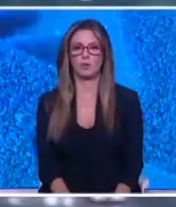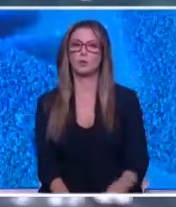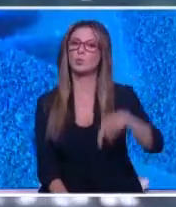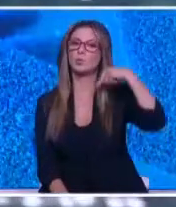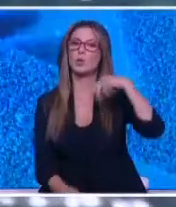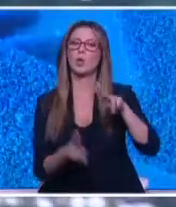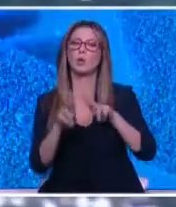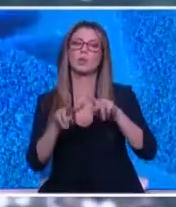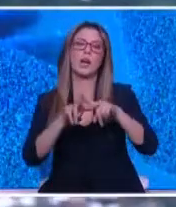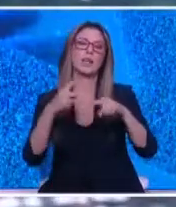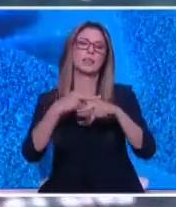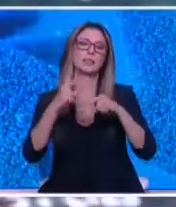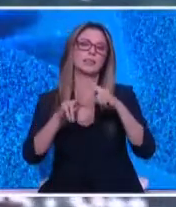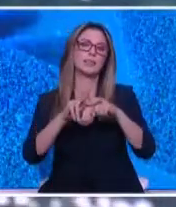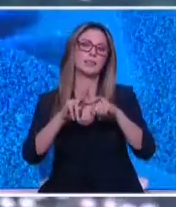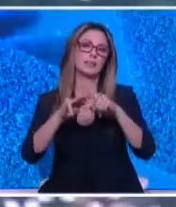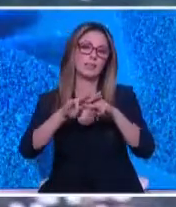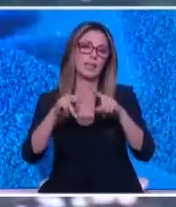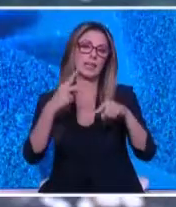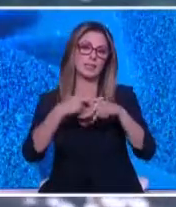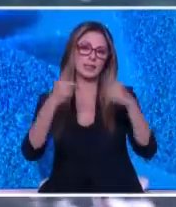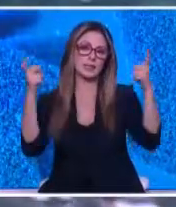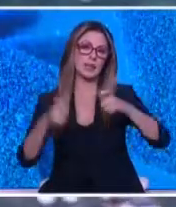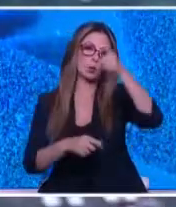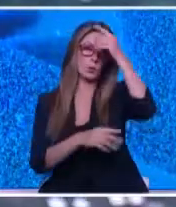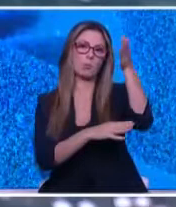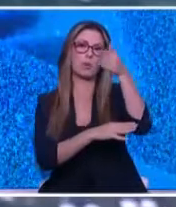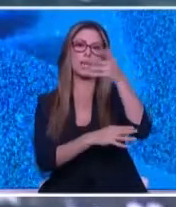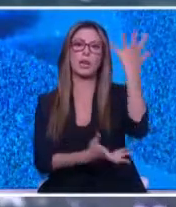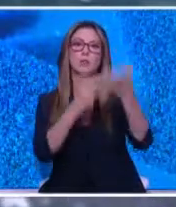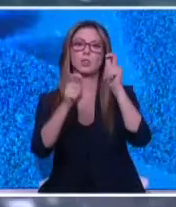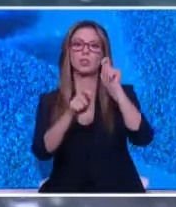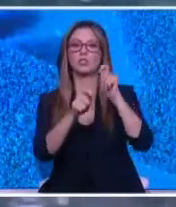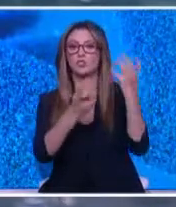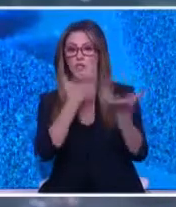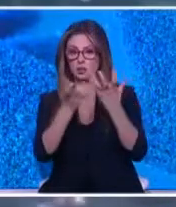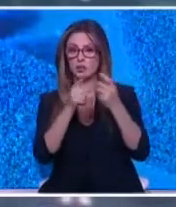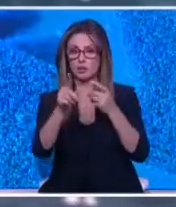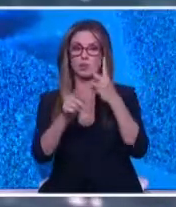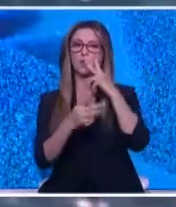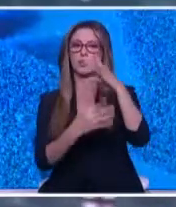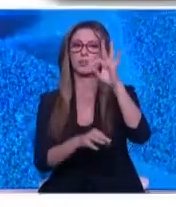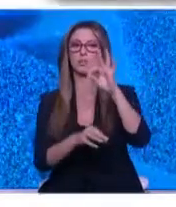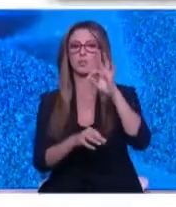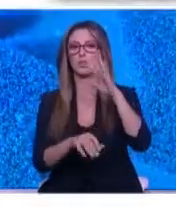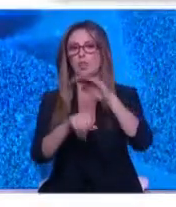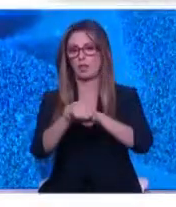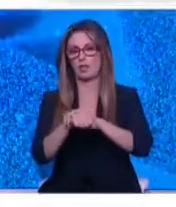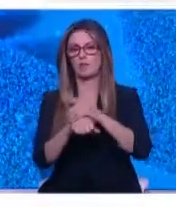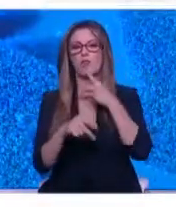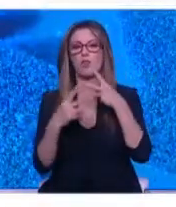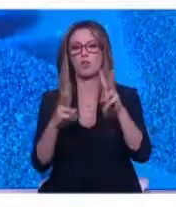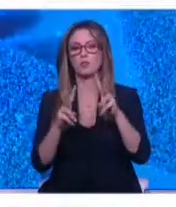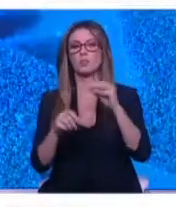Suriye'nin kuzeyindeki Aziz kentinde Türk bayrağını yakmaya çalışan iki kişi yakalandı. Açıklamayı İçişleri Bakanı Süleyman Soylu yaptı.